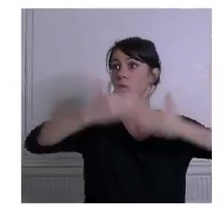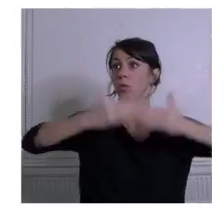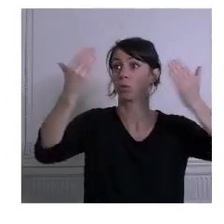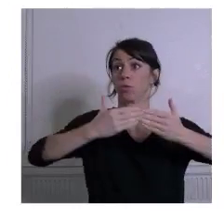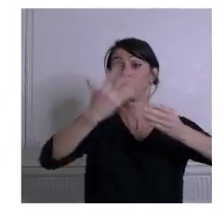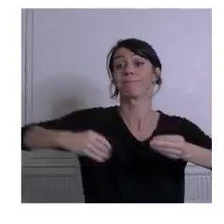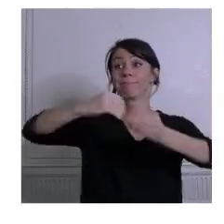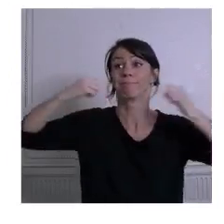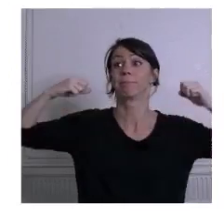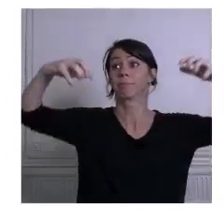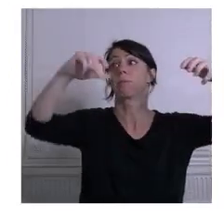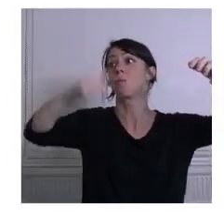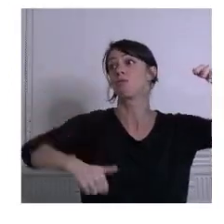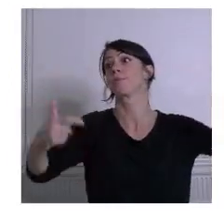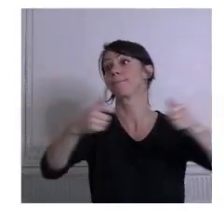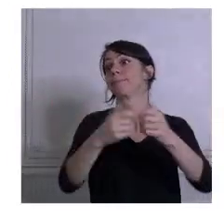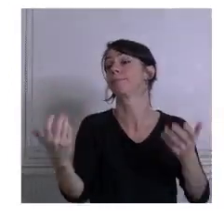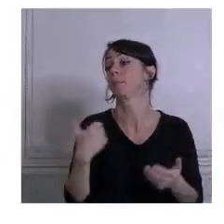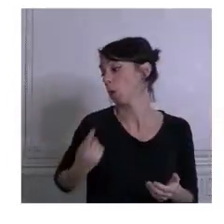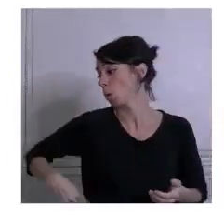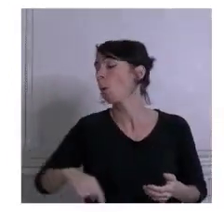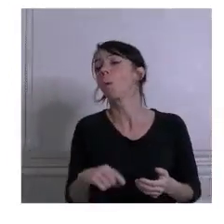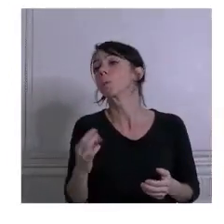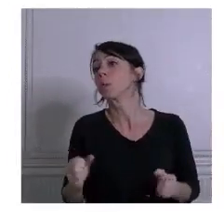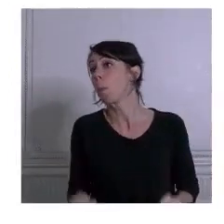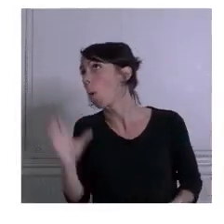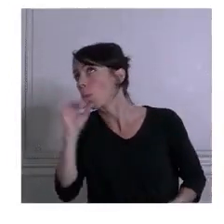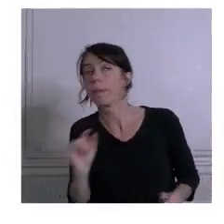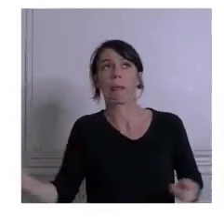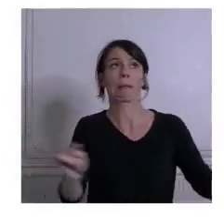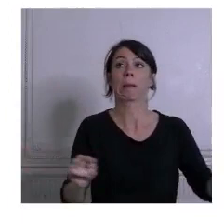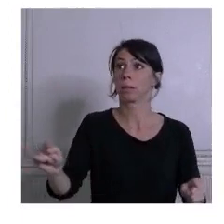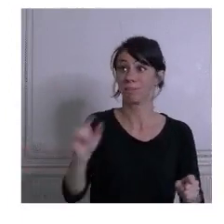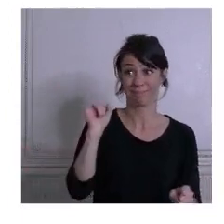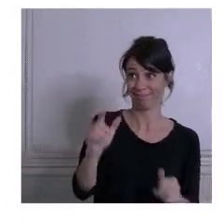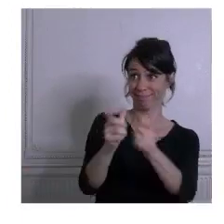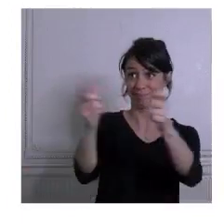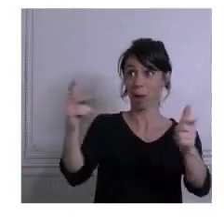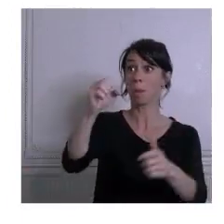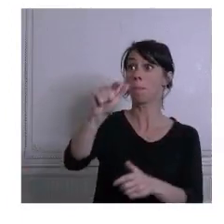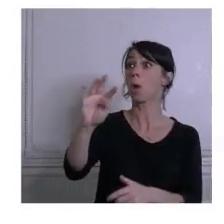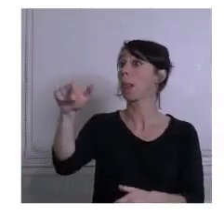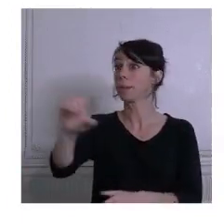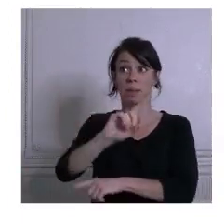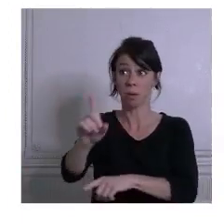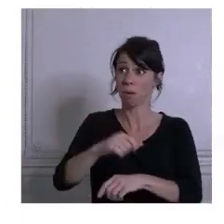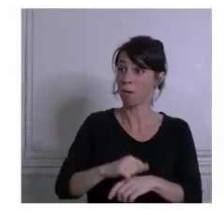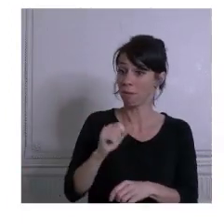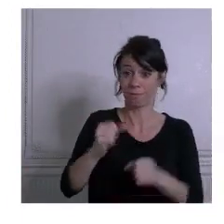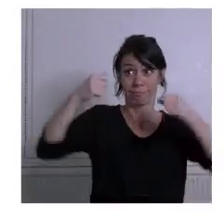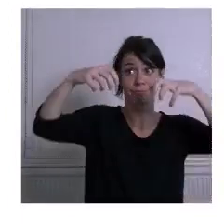comme je vous l'ai dit, elle reste ouverte, mais c'est quand même bien le diable de se plaindre d'une situation que vous avez vous-même